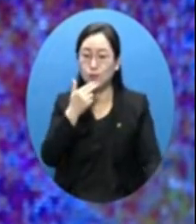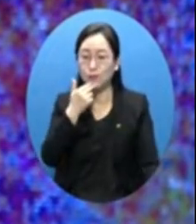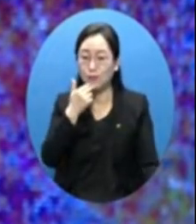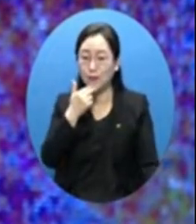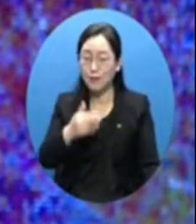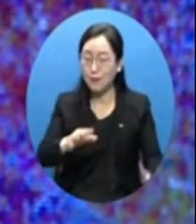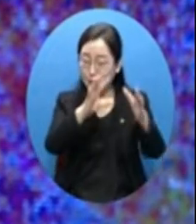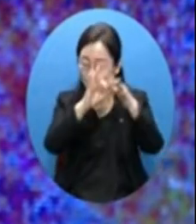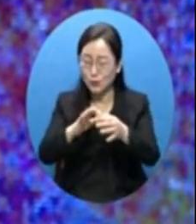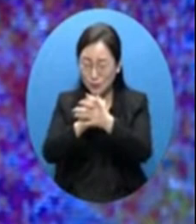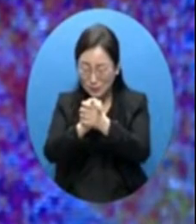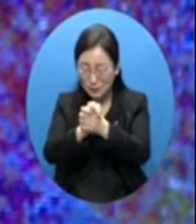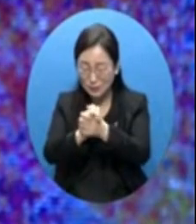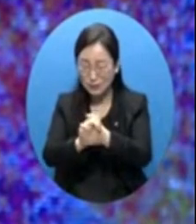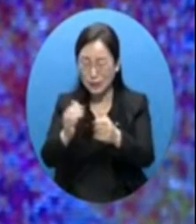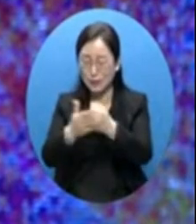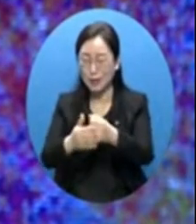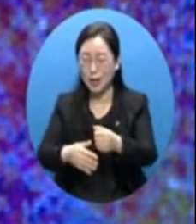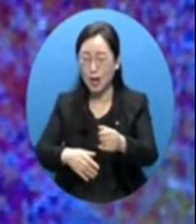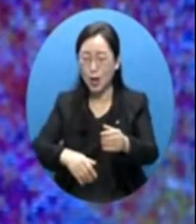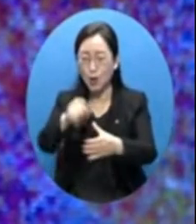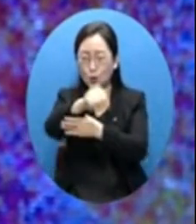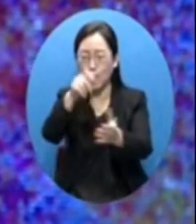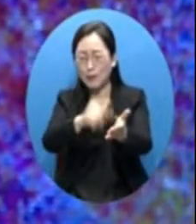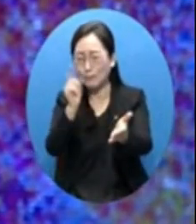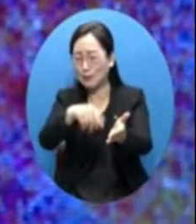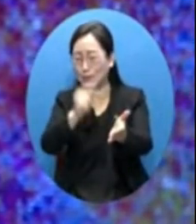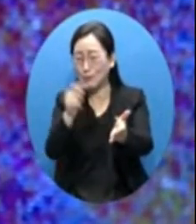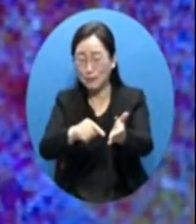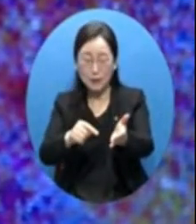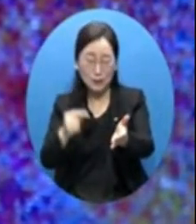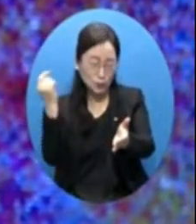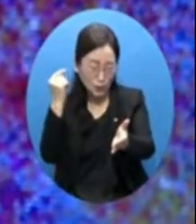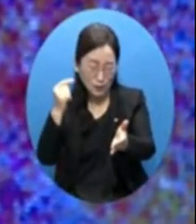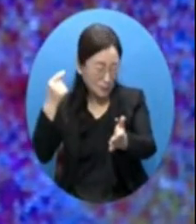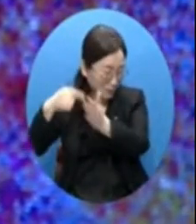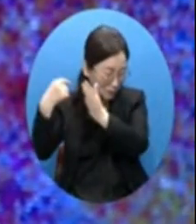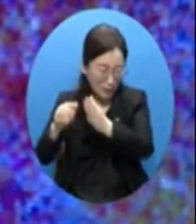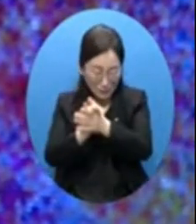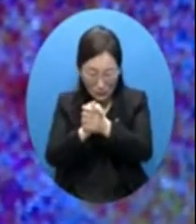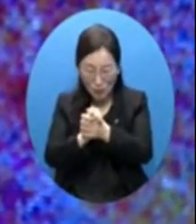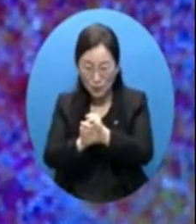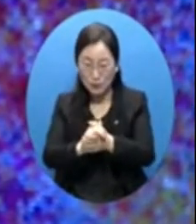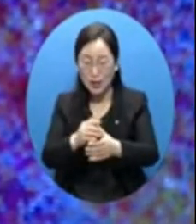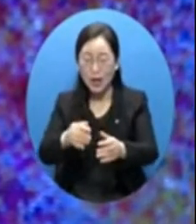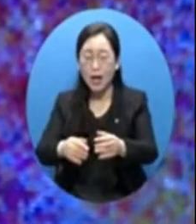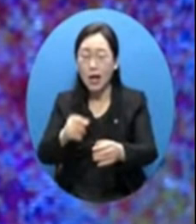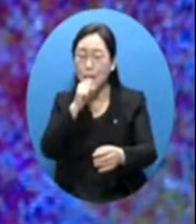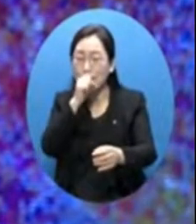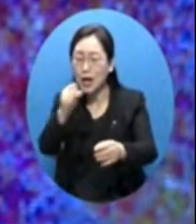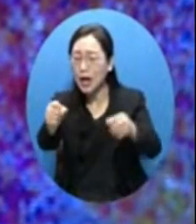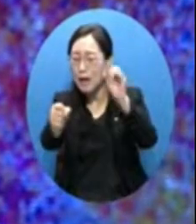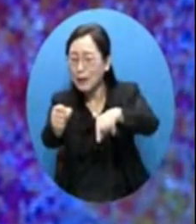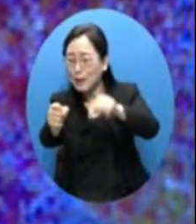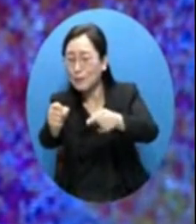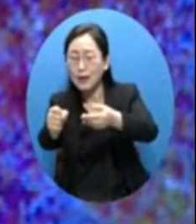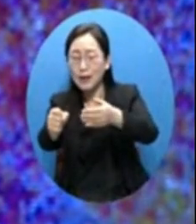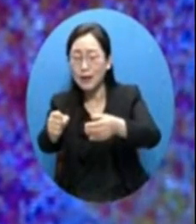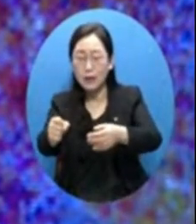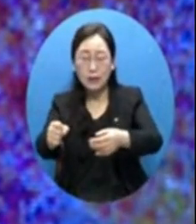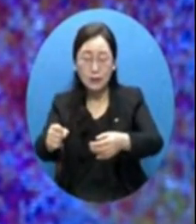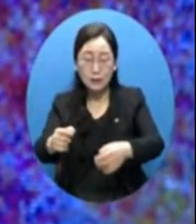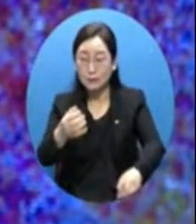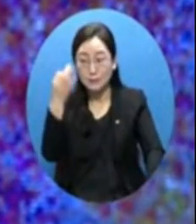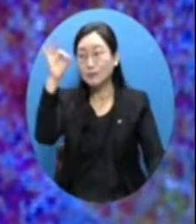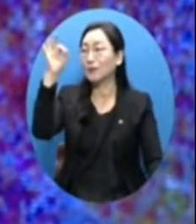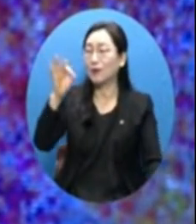그치지 않아서 계속 종을 눌러도 기도가 계속되어서 마이크 앞에 갖다 놓고 종을 쳐야 될 정도로 그렇게